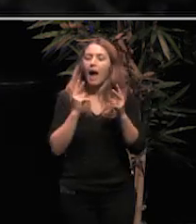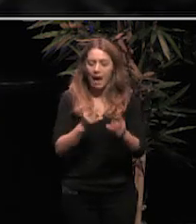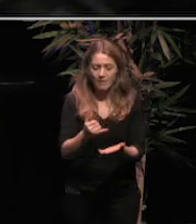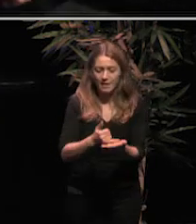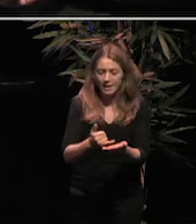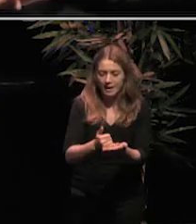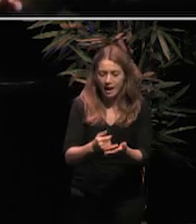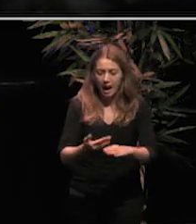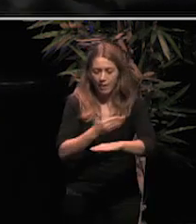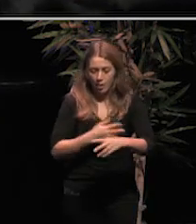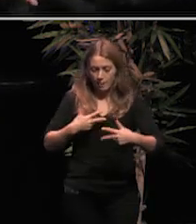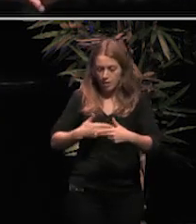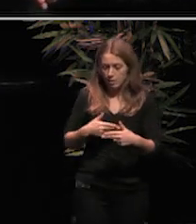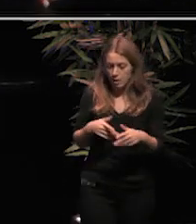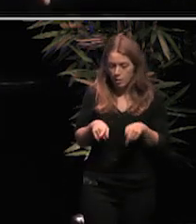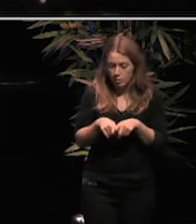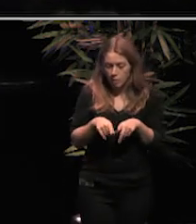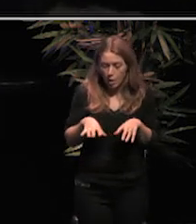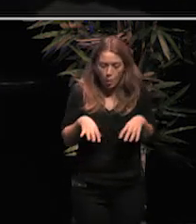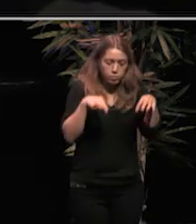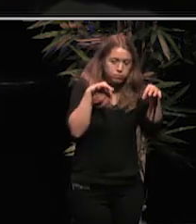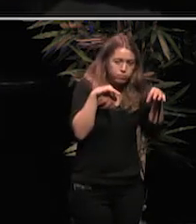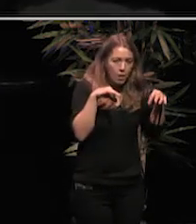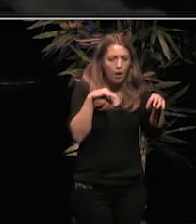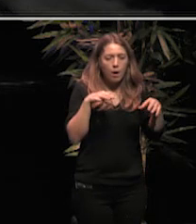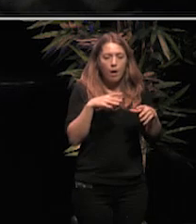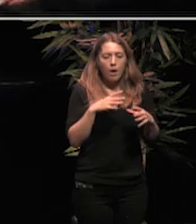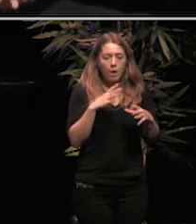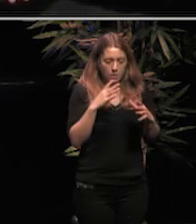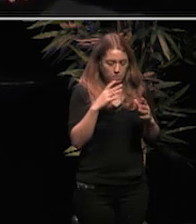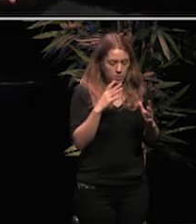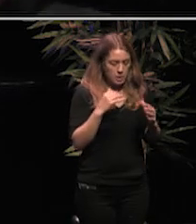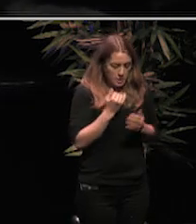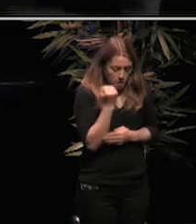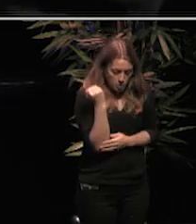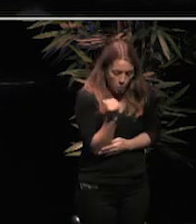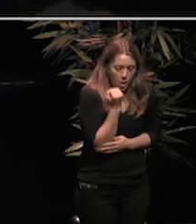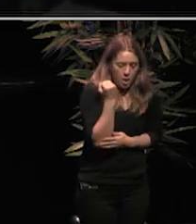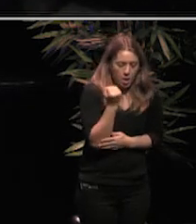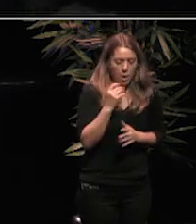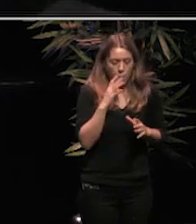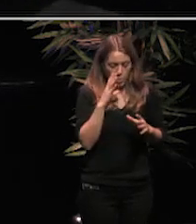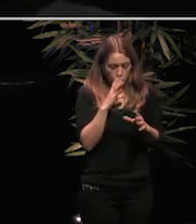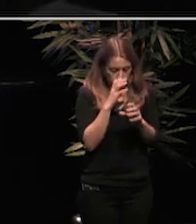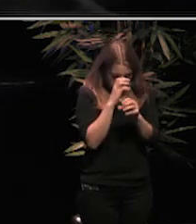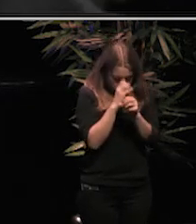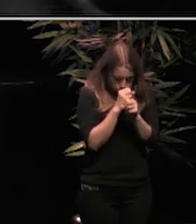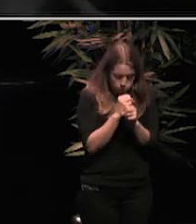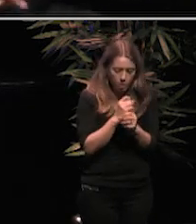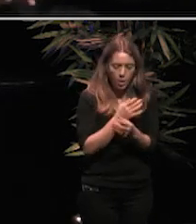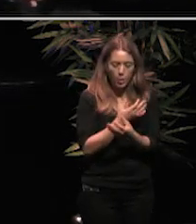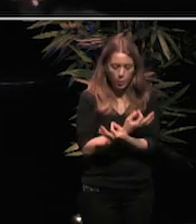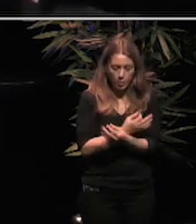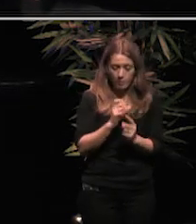un petit sas, une petite décompression, on va dire, pour m'isoler et puis voilà, se préparer à cette un peu